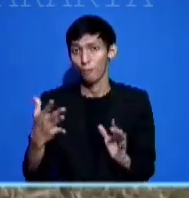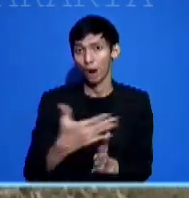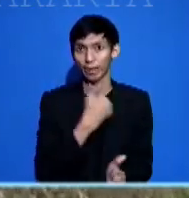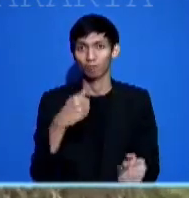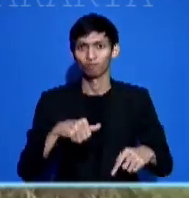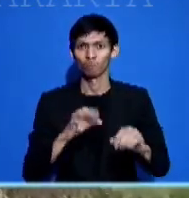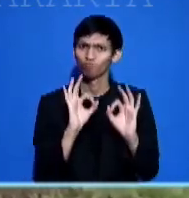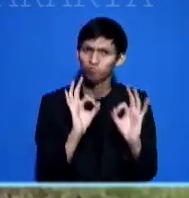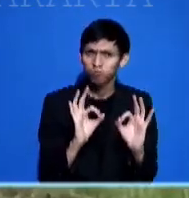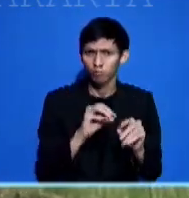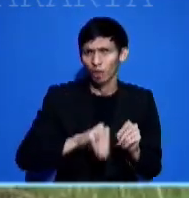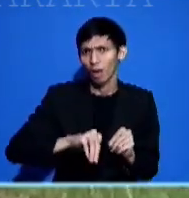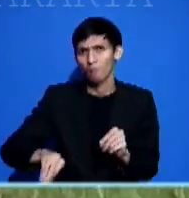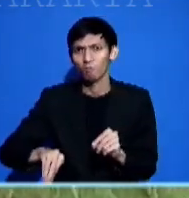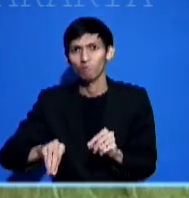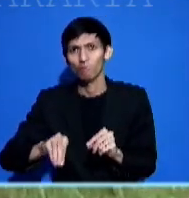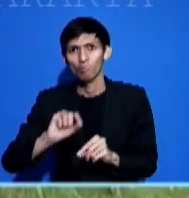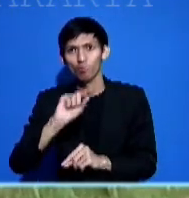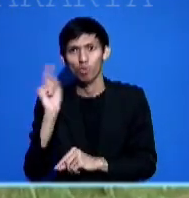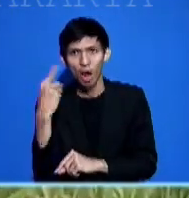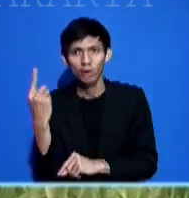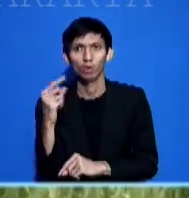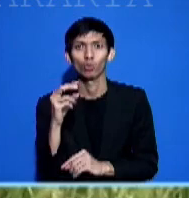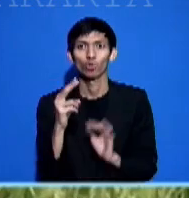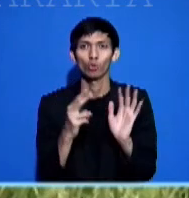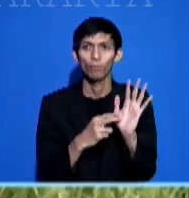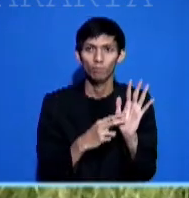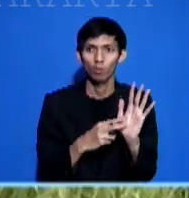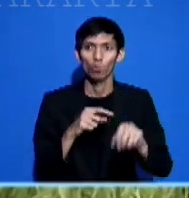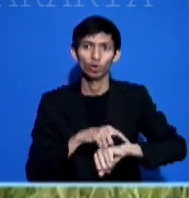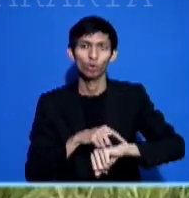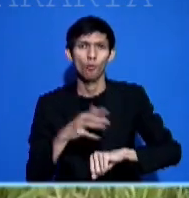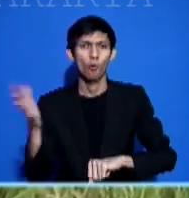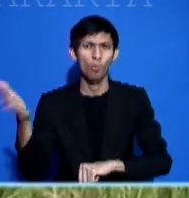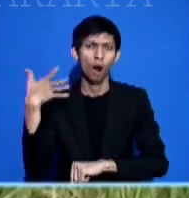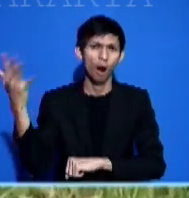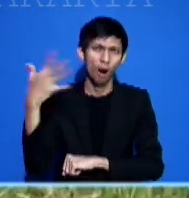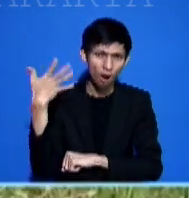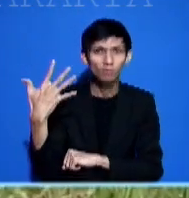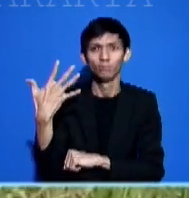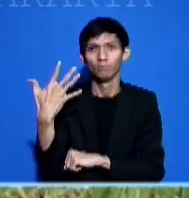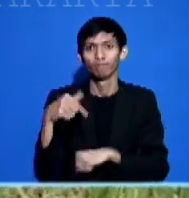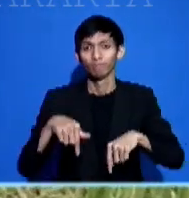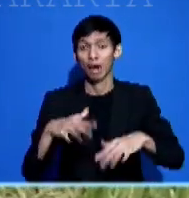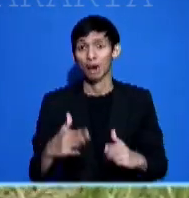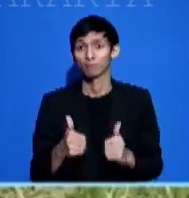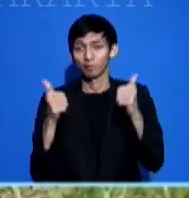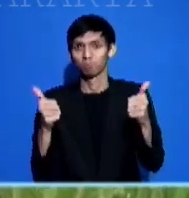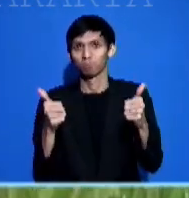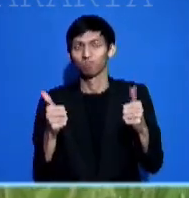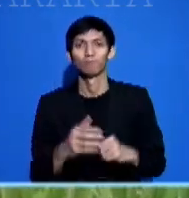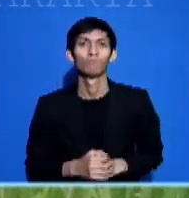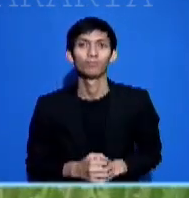Wulan November kabengker ingkang tasih mlebet ing mso ketig sainipun Asil panen pantun kadang Tani amargi